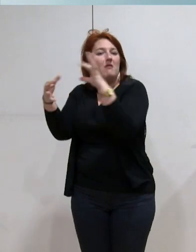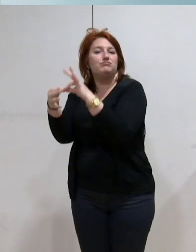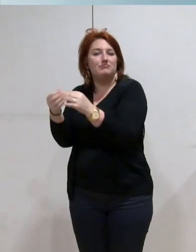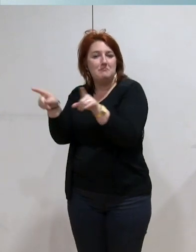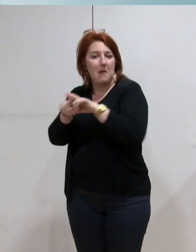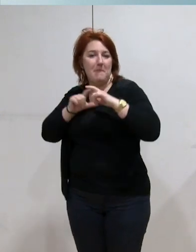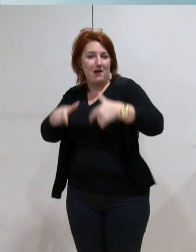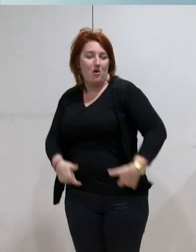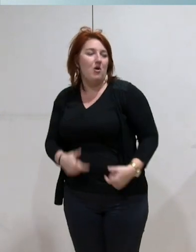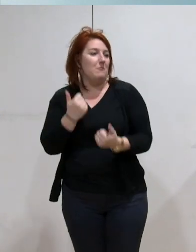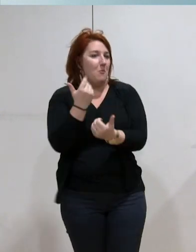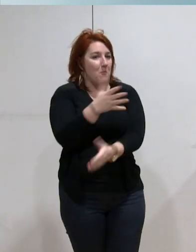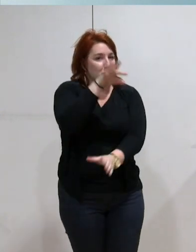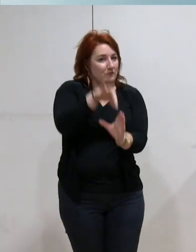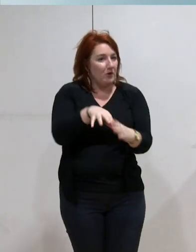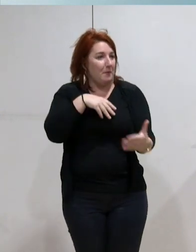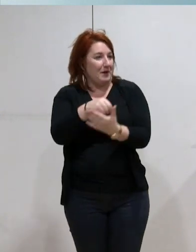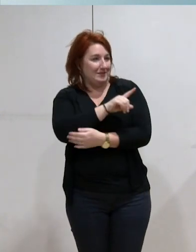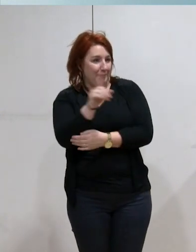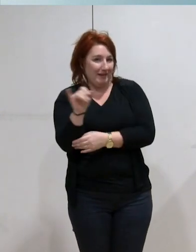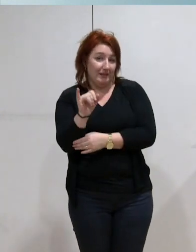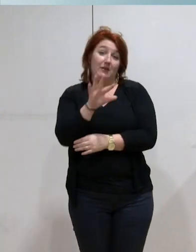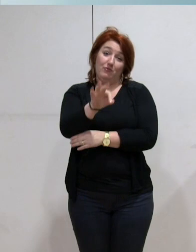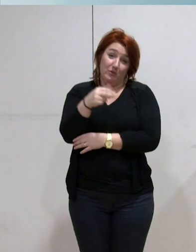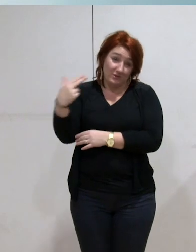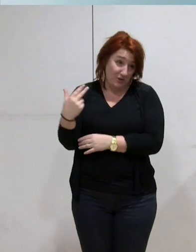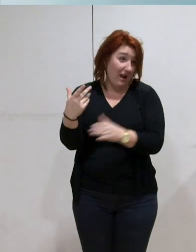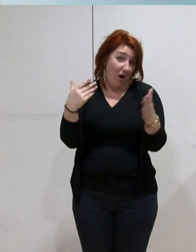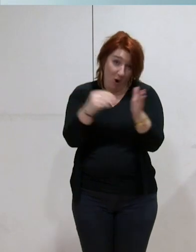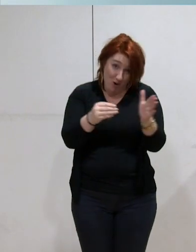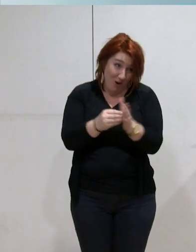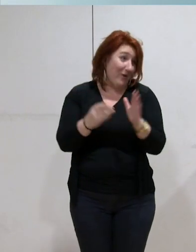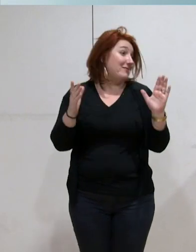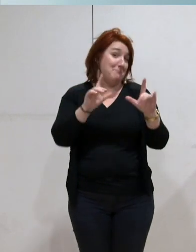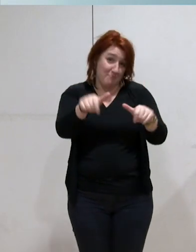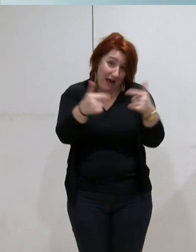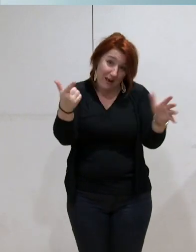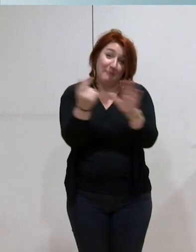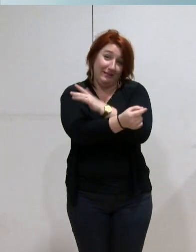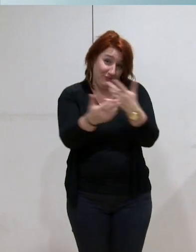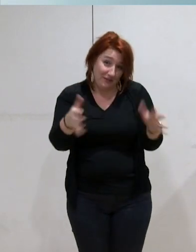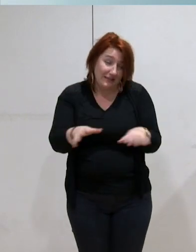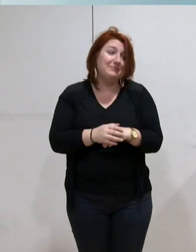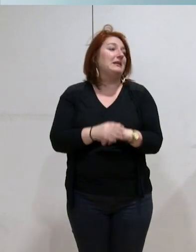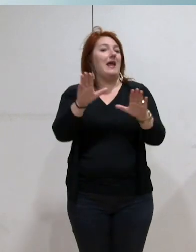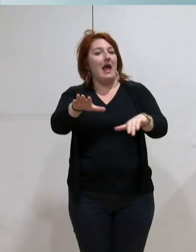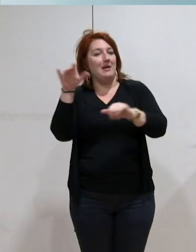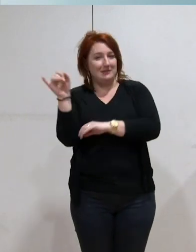au vote toujours le Front National qui n'est plus là euh qui euh